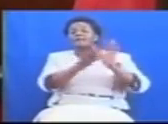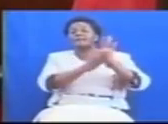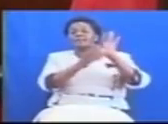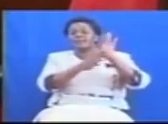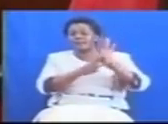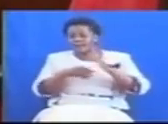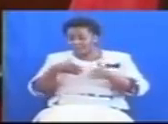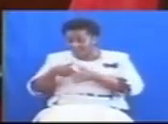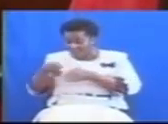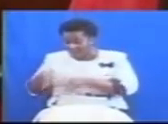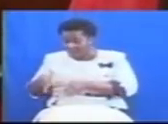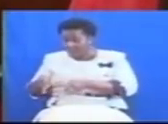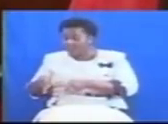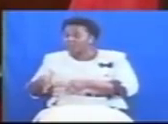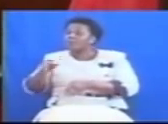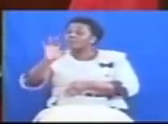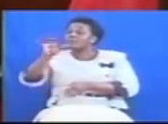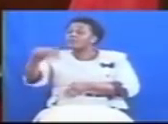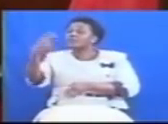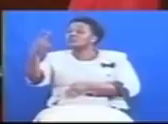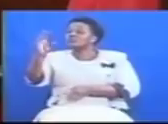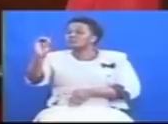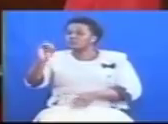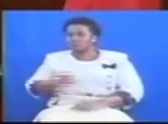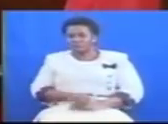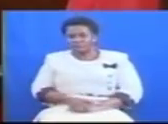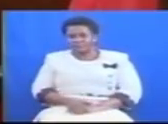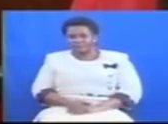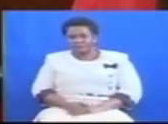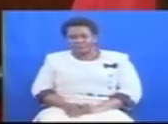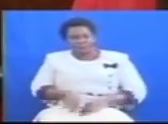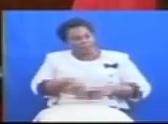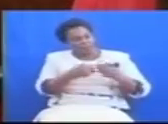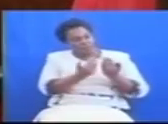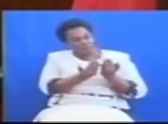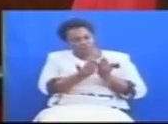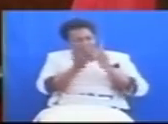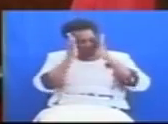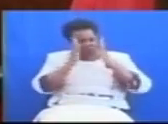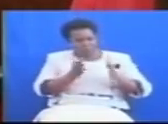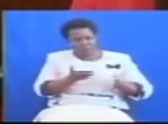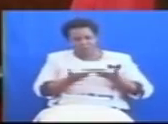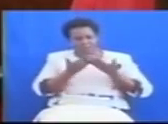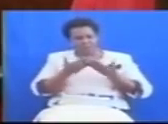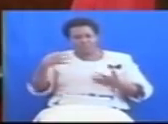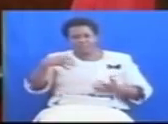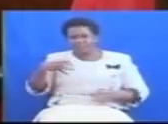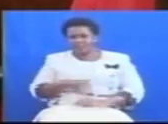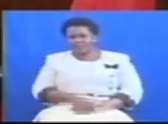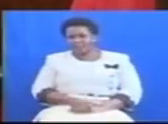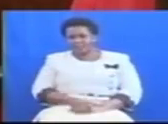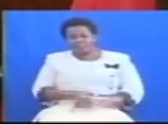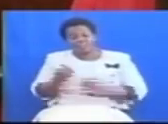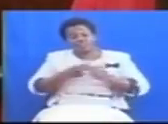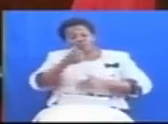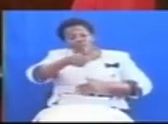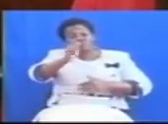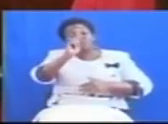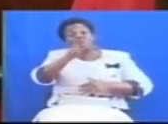mpaka leo ni takriban miaka 20. Nimuombe mheshimiwa naibu waziri kama atakuwa tayari